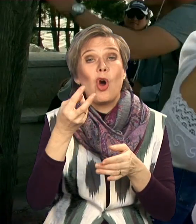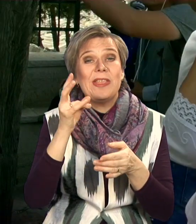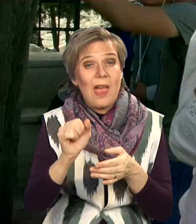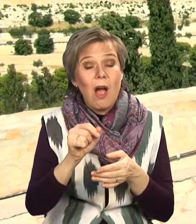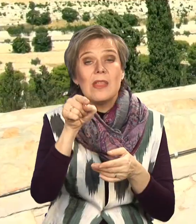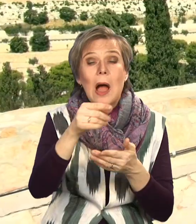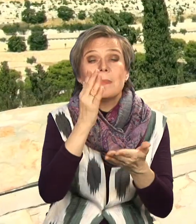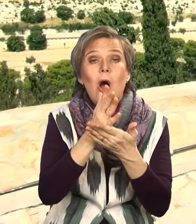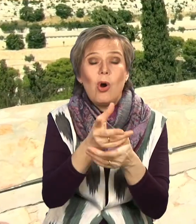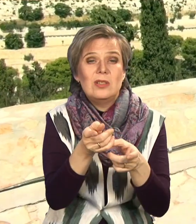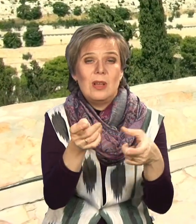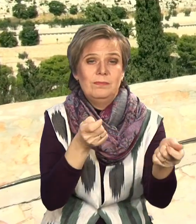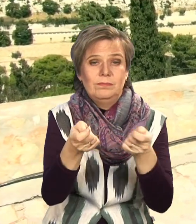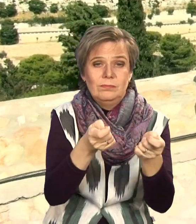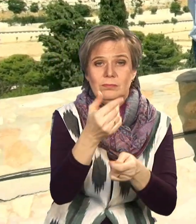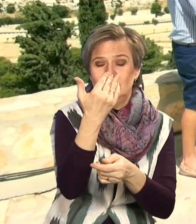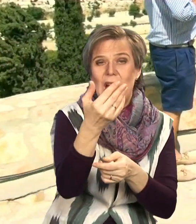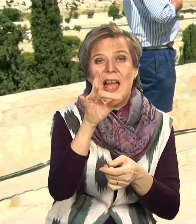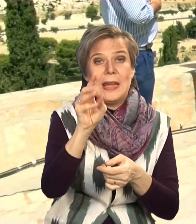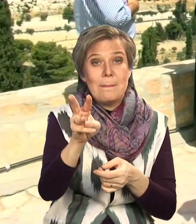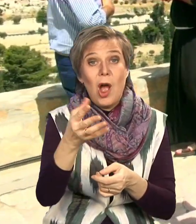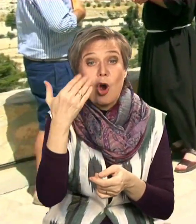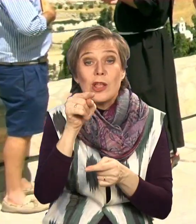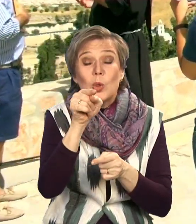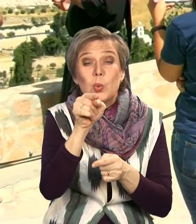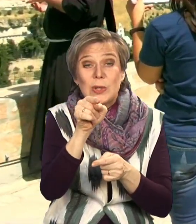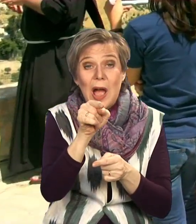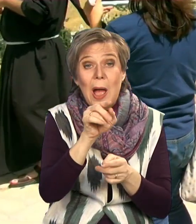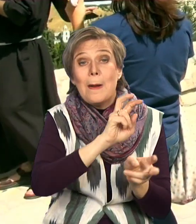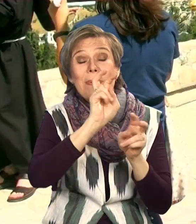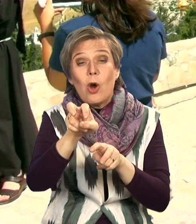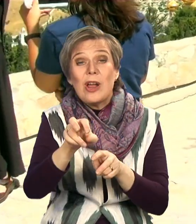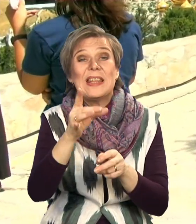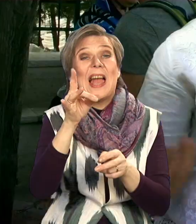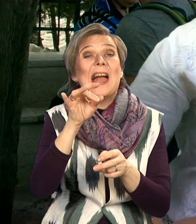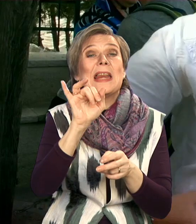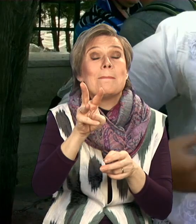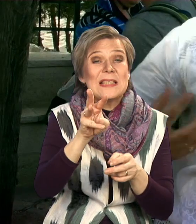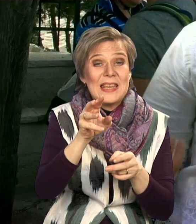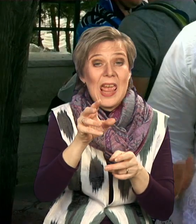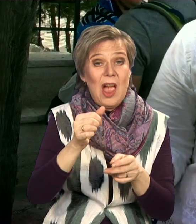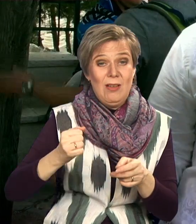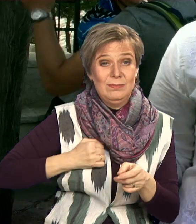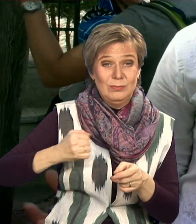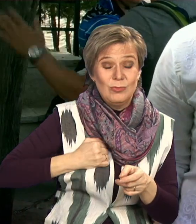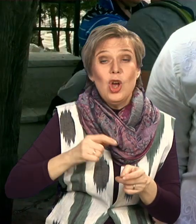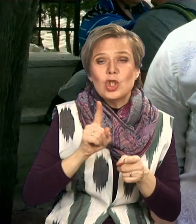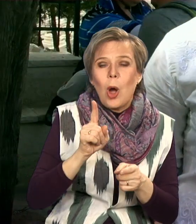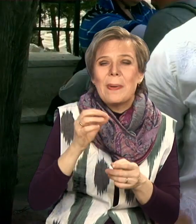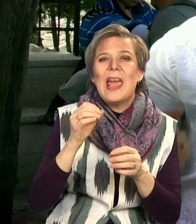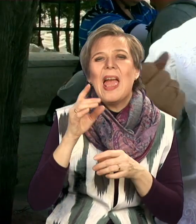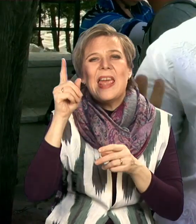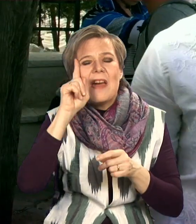там резиденция римского наместника. Когда туда переходят римские легионеры для того, чтобы в еврейские